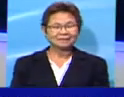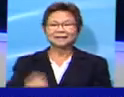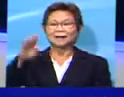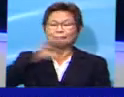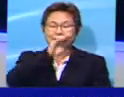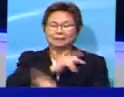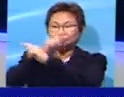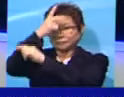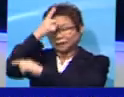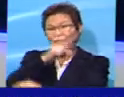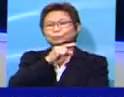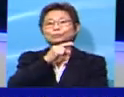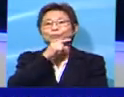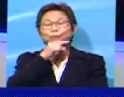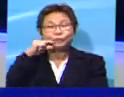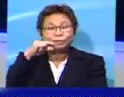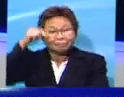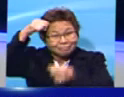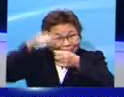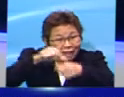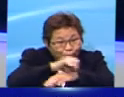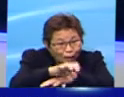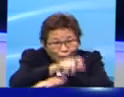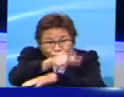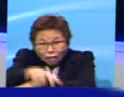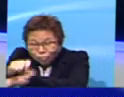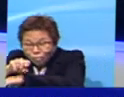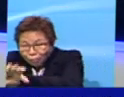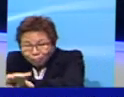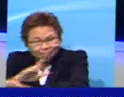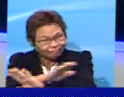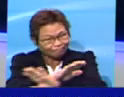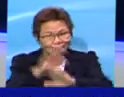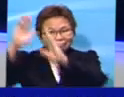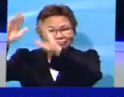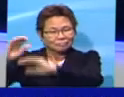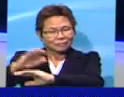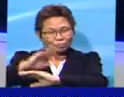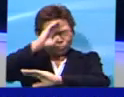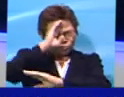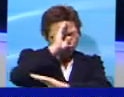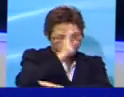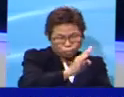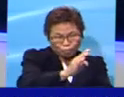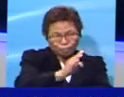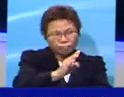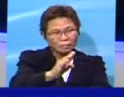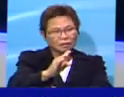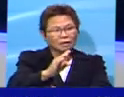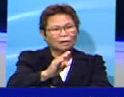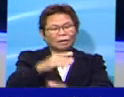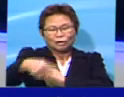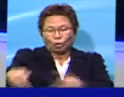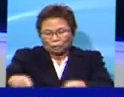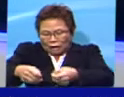Menteri Pertahanan Dato' Sri Shamuddin Tun Hussein mengingatkan semua pihak agar tidak membuat tuduhan melulu berhubung dakwaan kehilangan sebuah